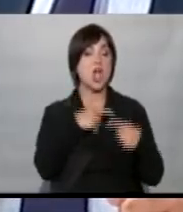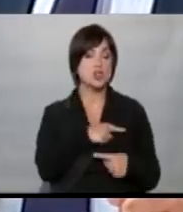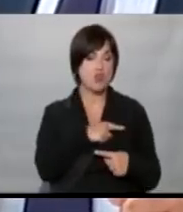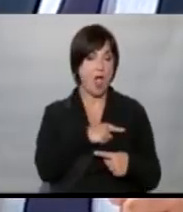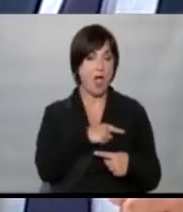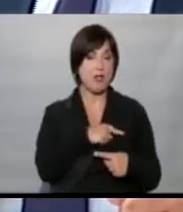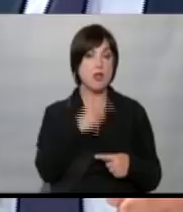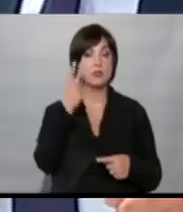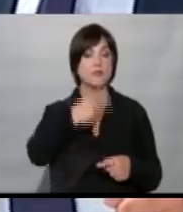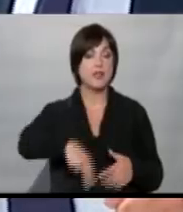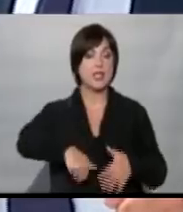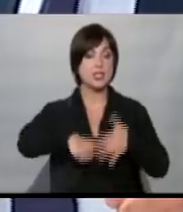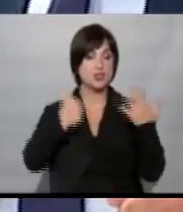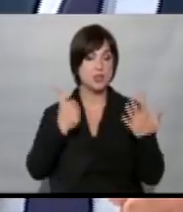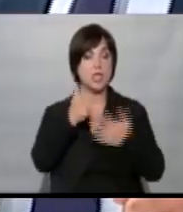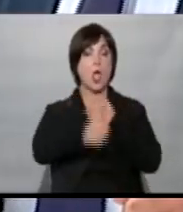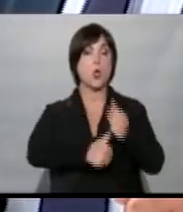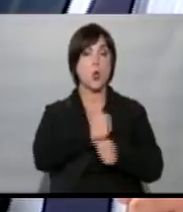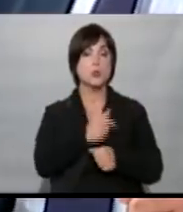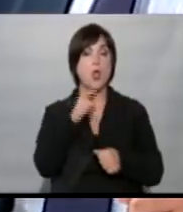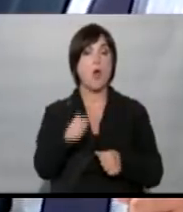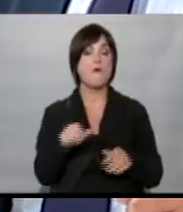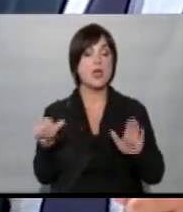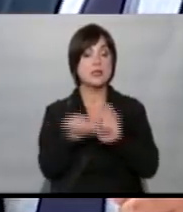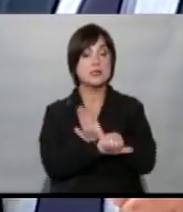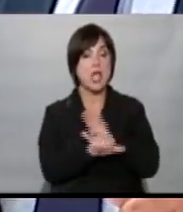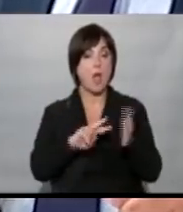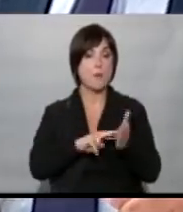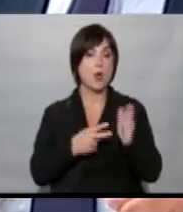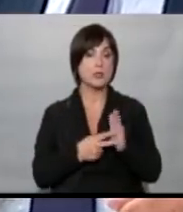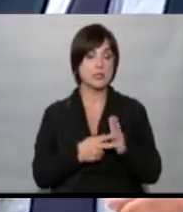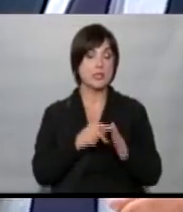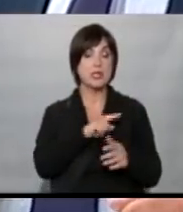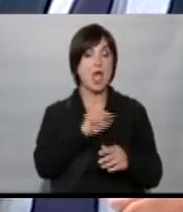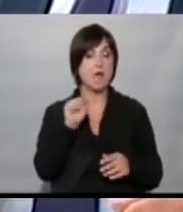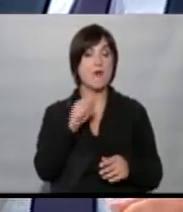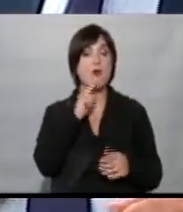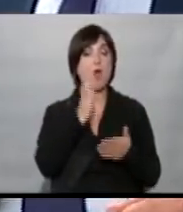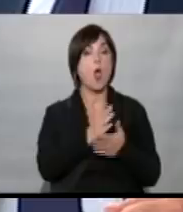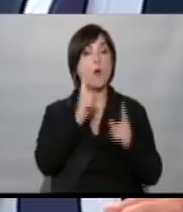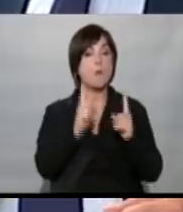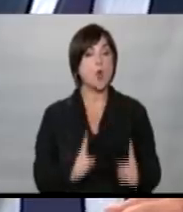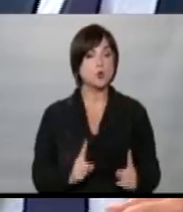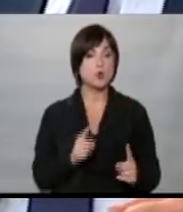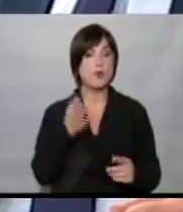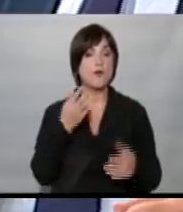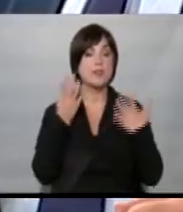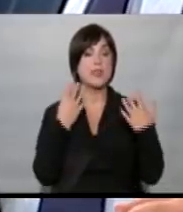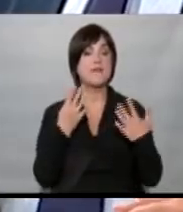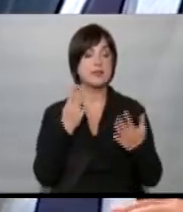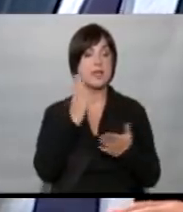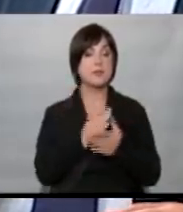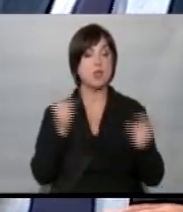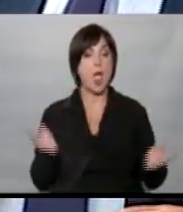За жал, од 2006 година, таа прикриена политика на антиквизација, која што постоеше во текот на 90-тите и